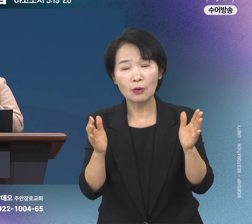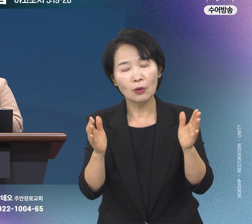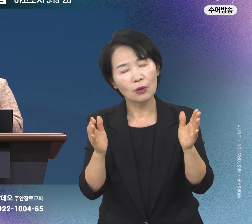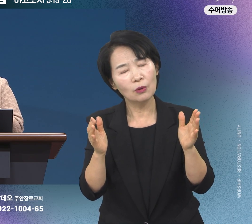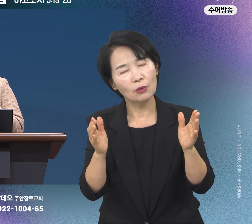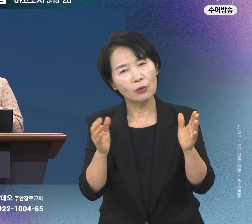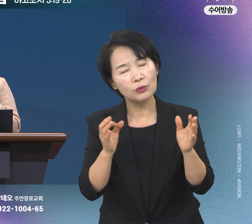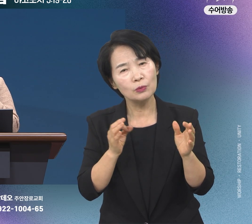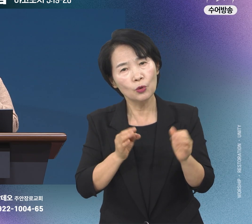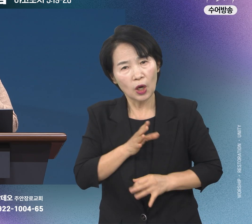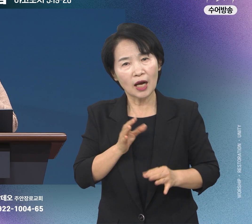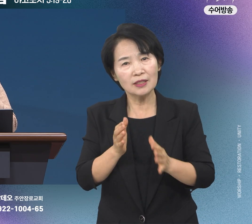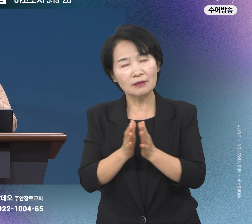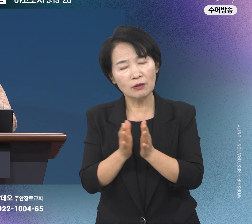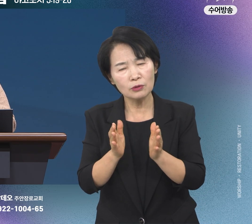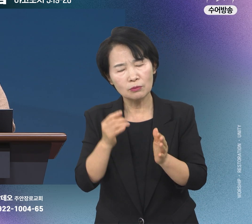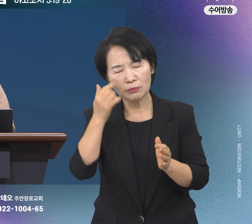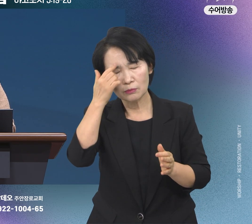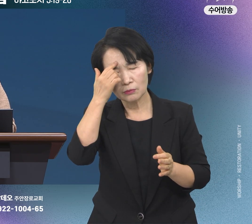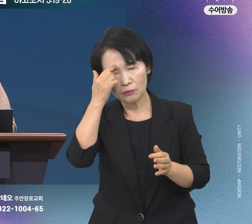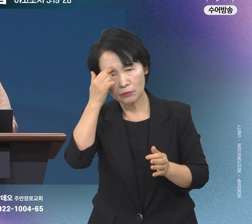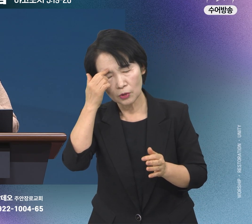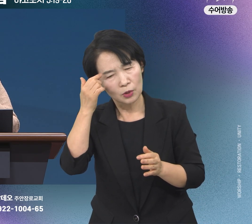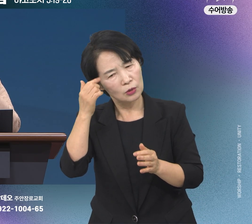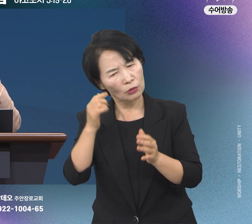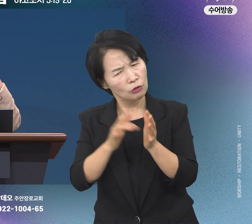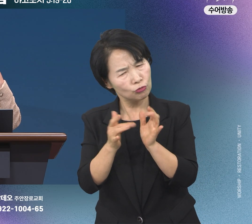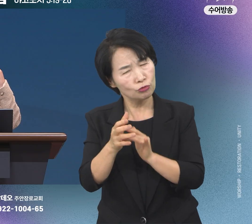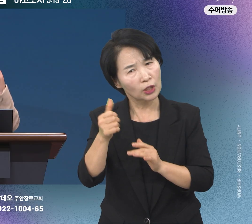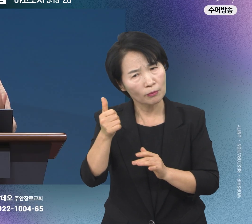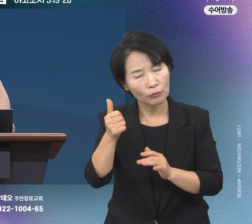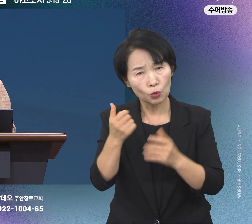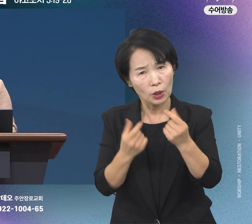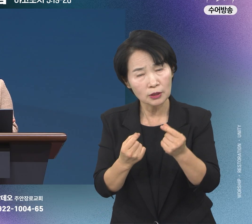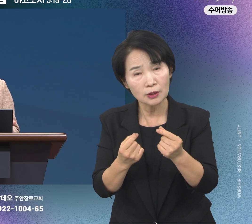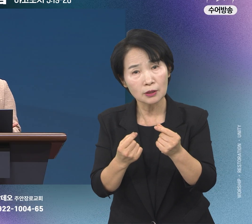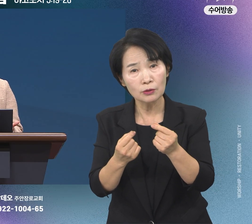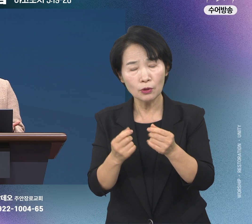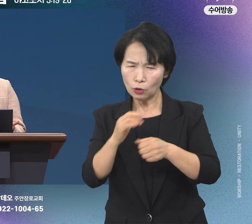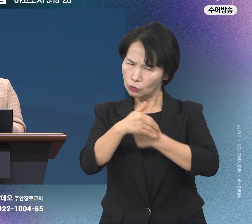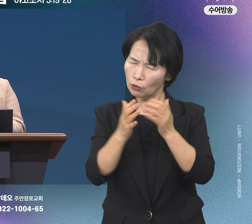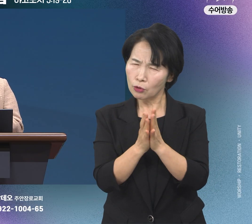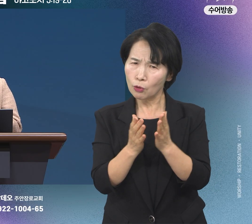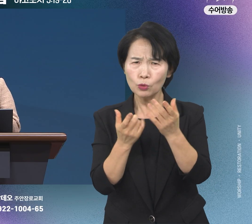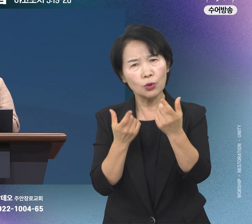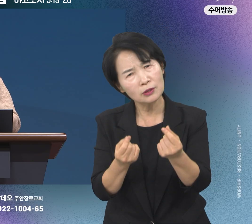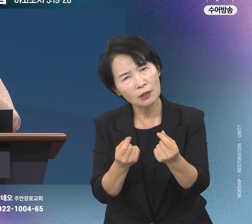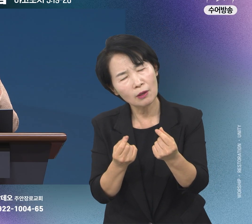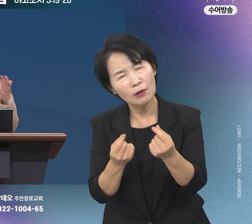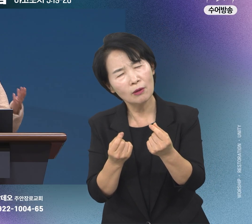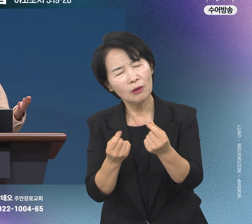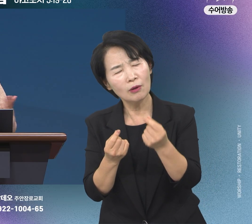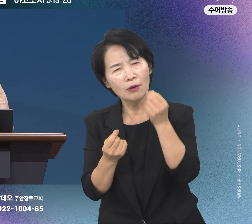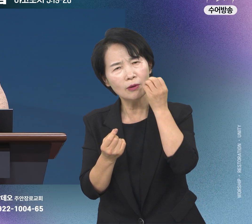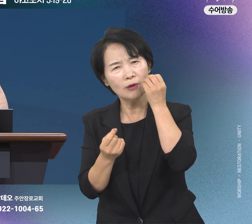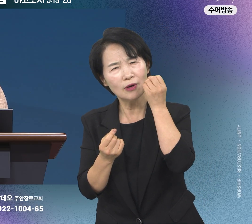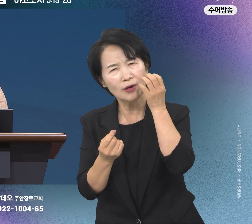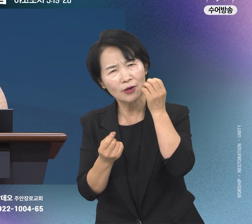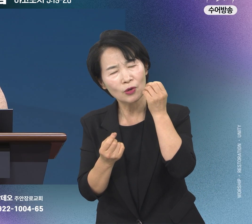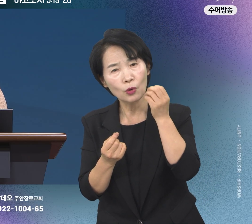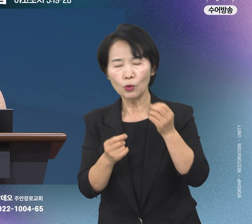실은 놀랐어요. 예수님이라는 단어를 쓰네? 성경을 펴서 보네. 그래서 어떤